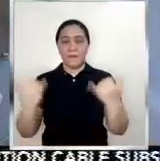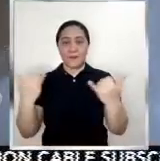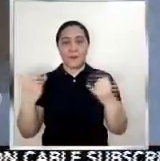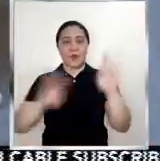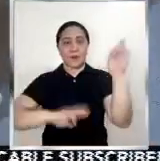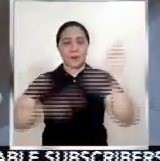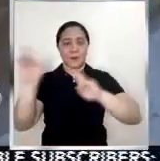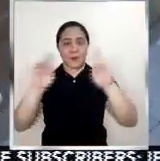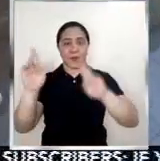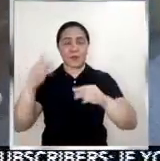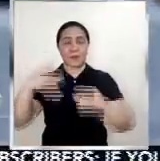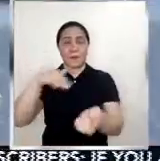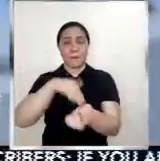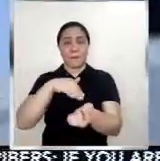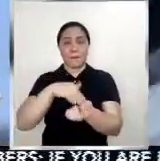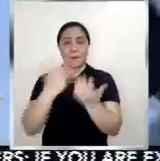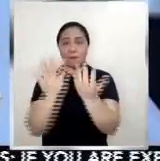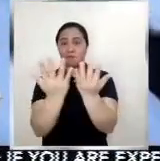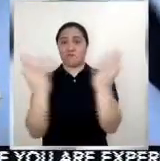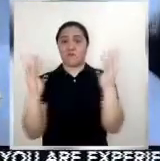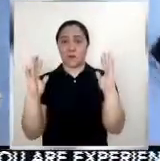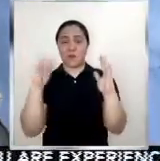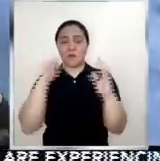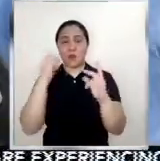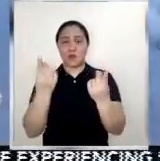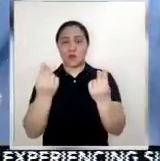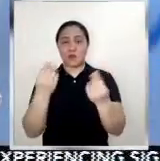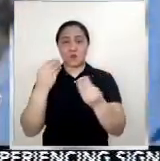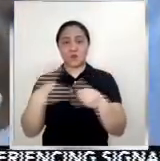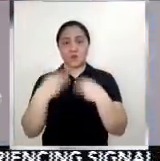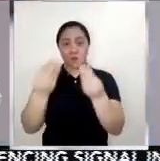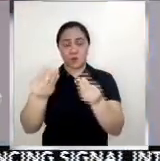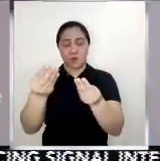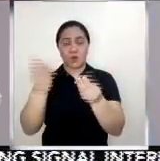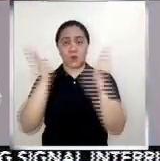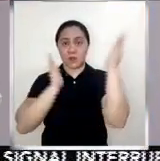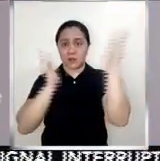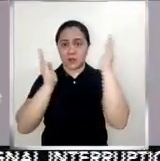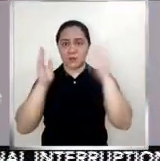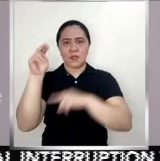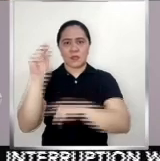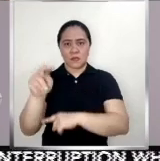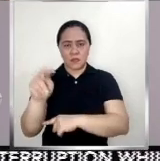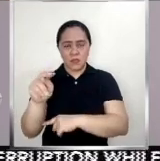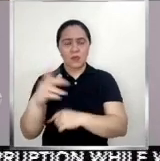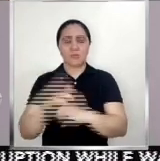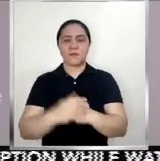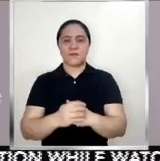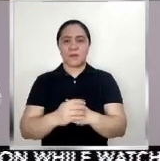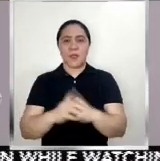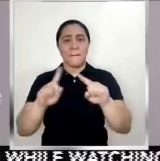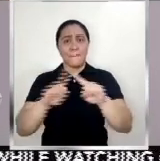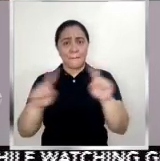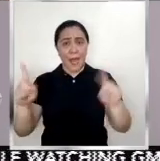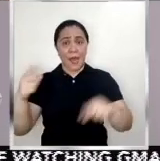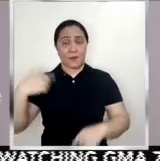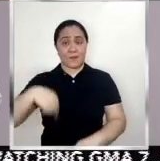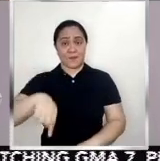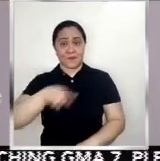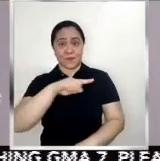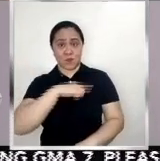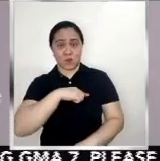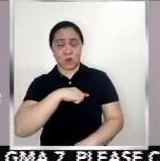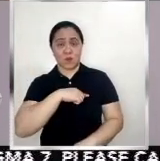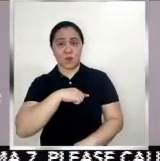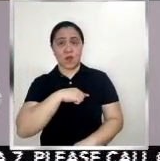tugunan ang pangangailangan ng publiko sakaling tumaas muli ang COVID cases. Pero syempre, ayaw rin naman namin dumating doon sa punto na